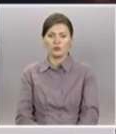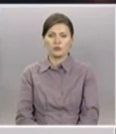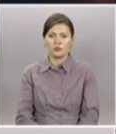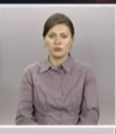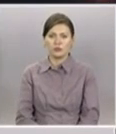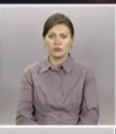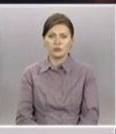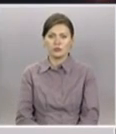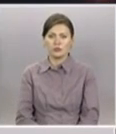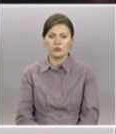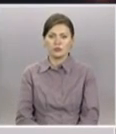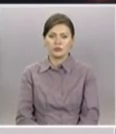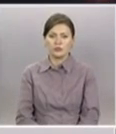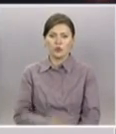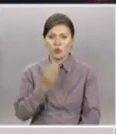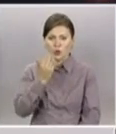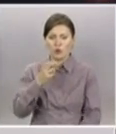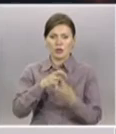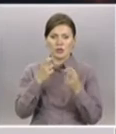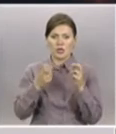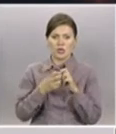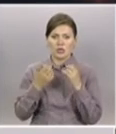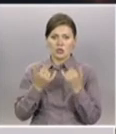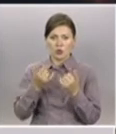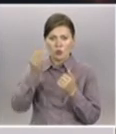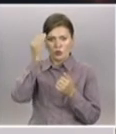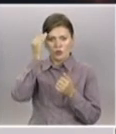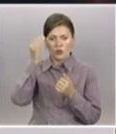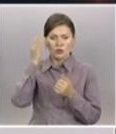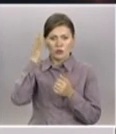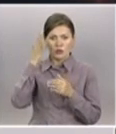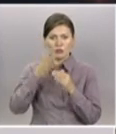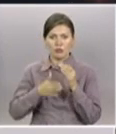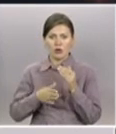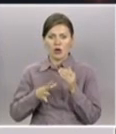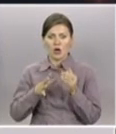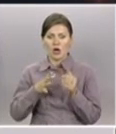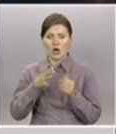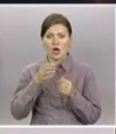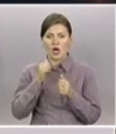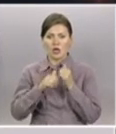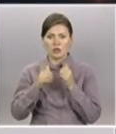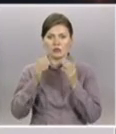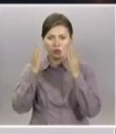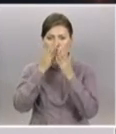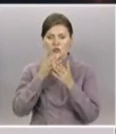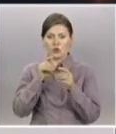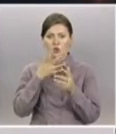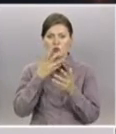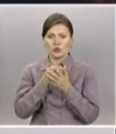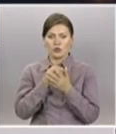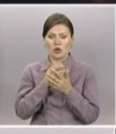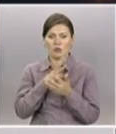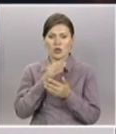Енді осыған бұл мәселе жаңа енді ойымды бітірейін. Жаңа әр мешіттің жамағаты бар. Әр